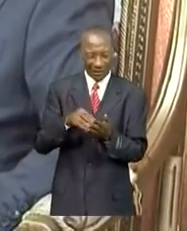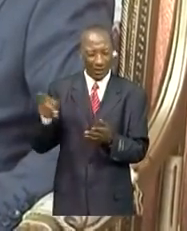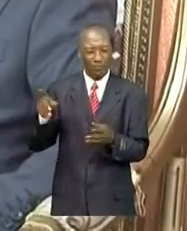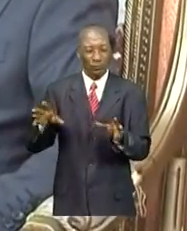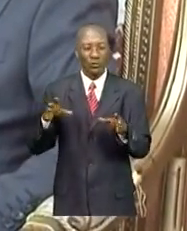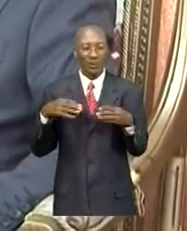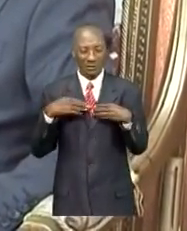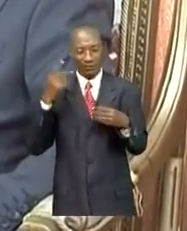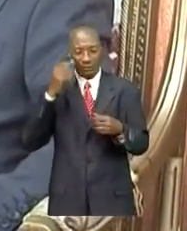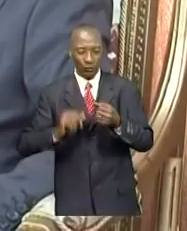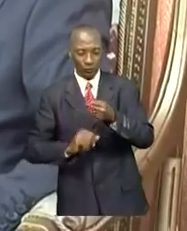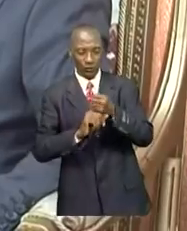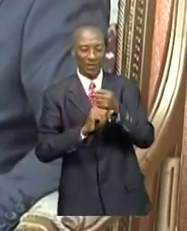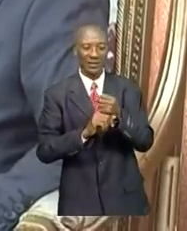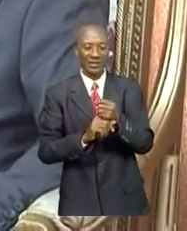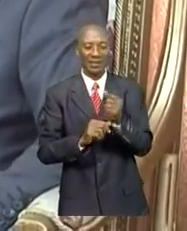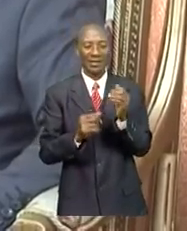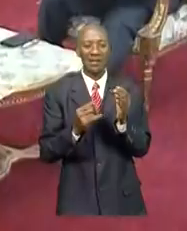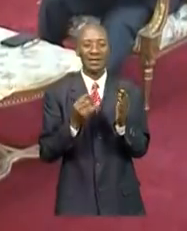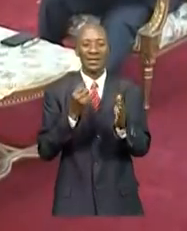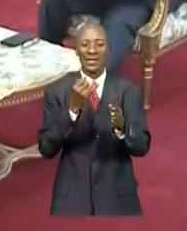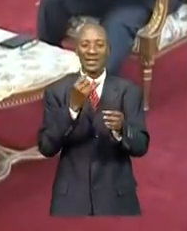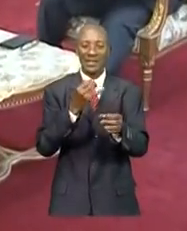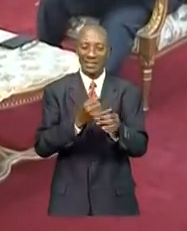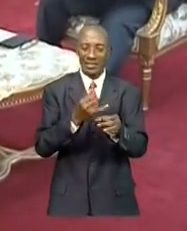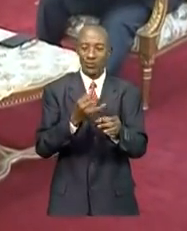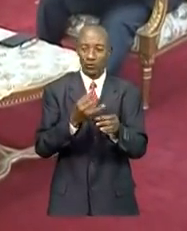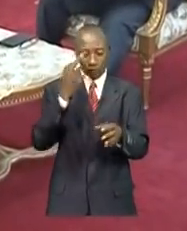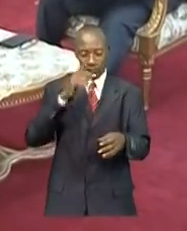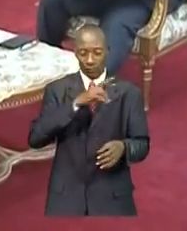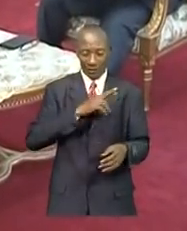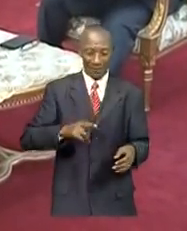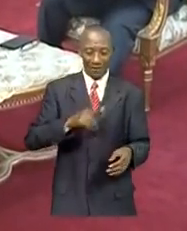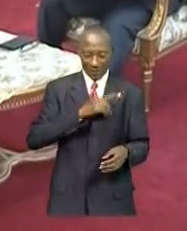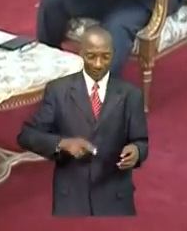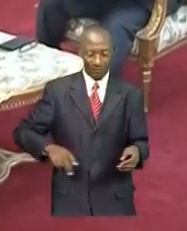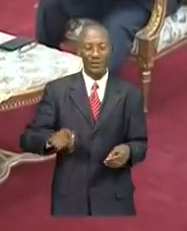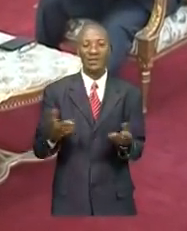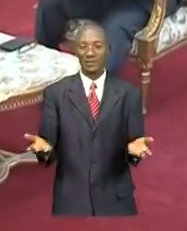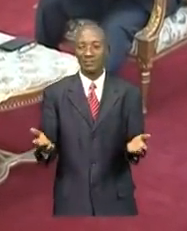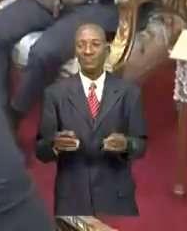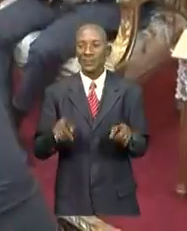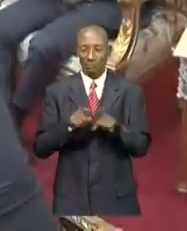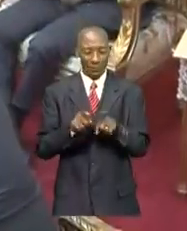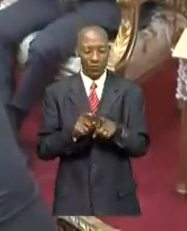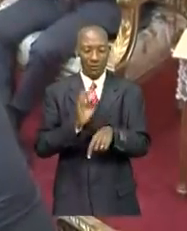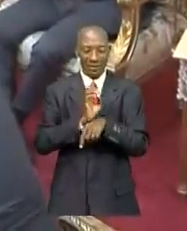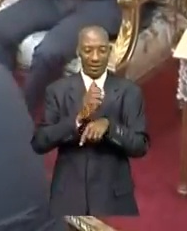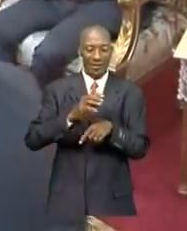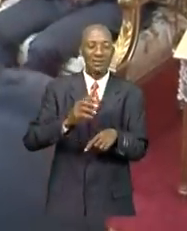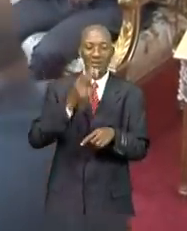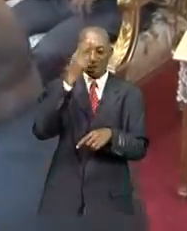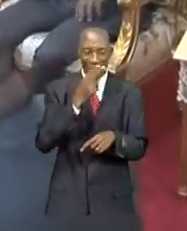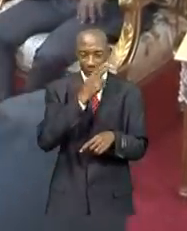les institutions de la République pour le bien-être de la population. Un mémo de l'Église catholique pour appuyer le travail de